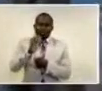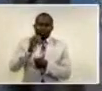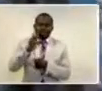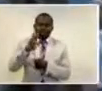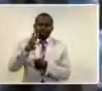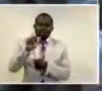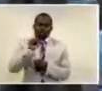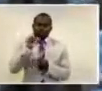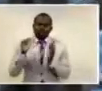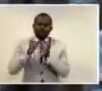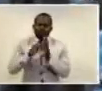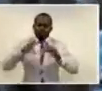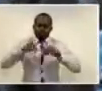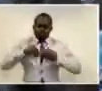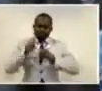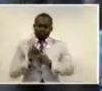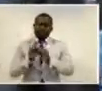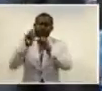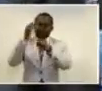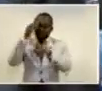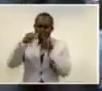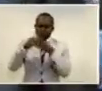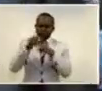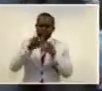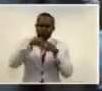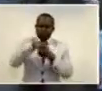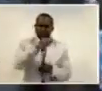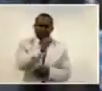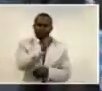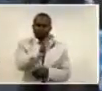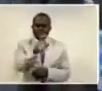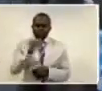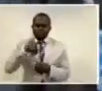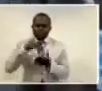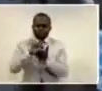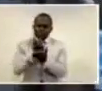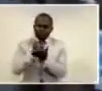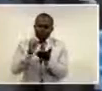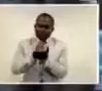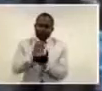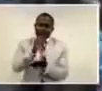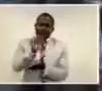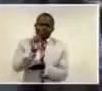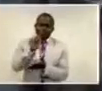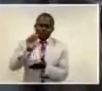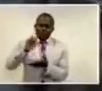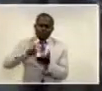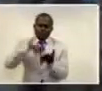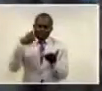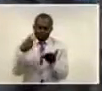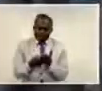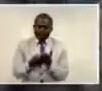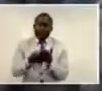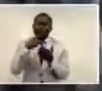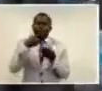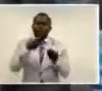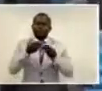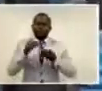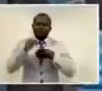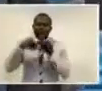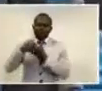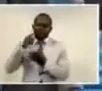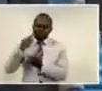twemererwa kongera kwambuka kuko nawe twakuraga kuri umusisi dufite icyangombwa mukumira yayananiwe barongeraga bamera kuyaduhereza